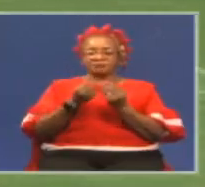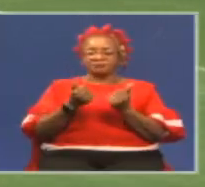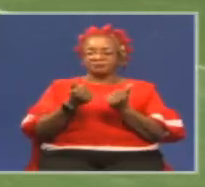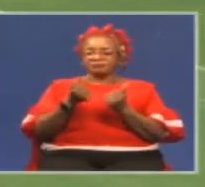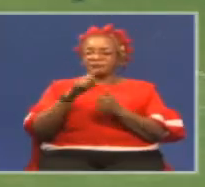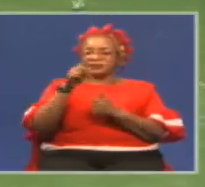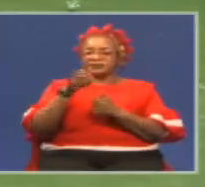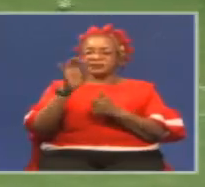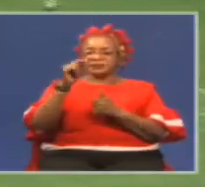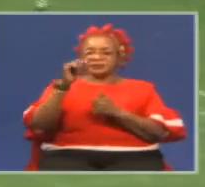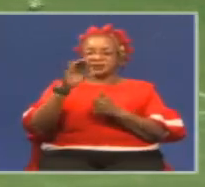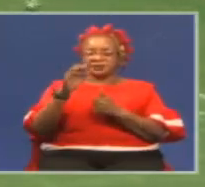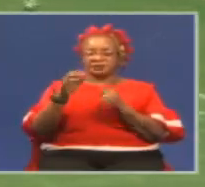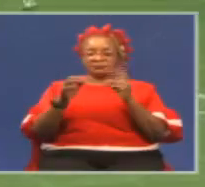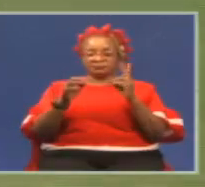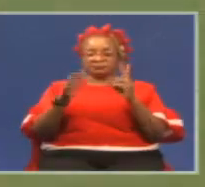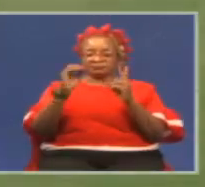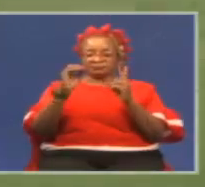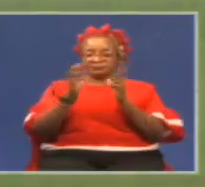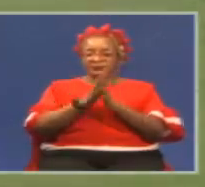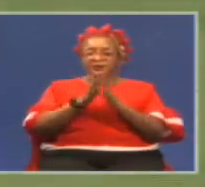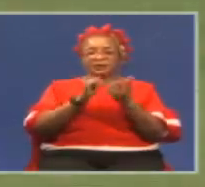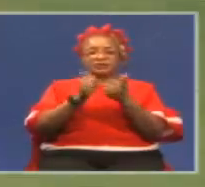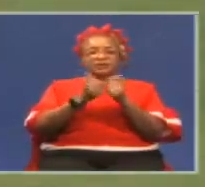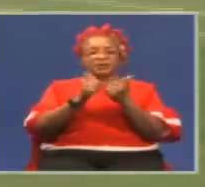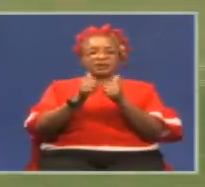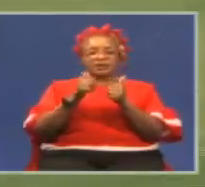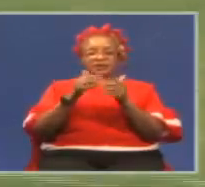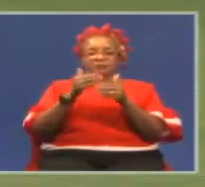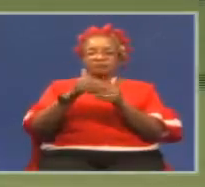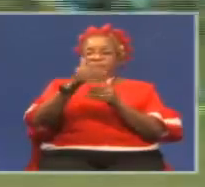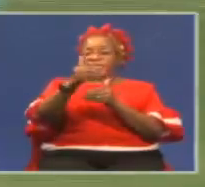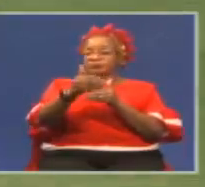ya Titans 2-0 katika uwanja wa Kasarani na kusonga